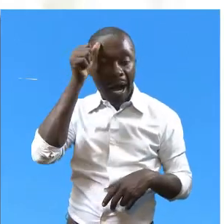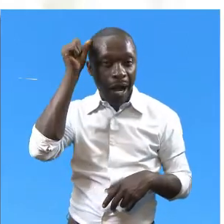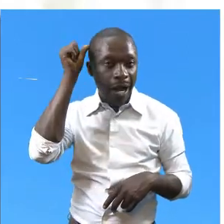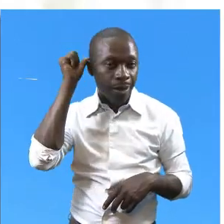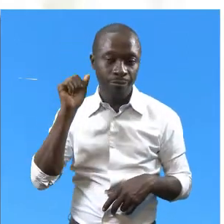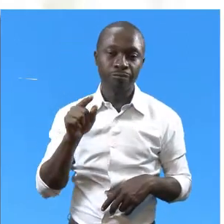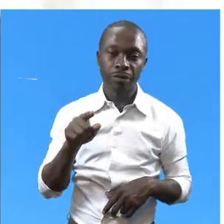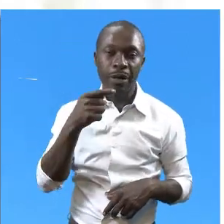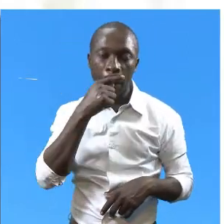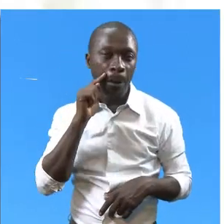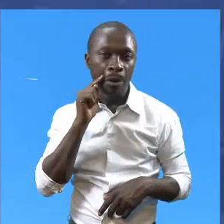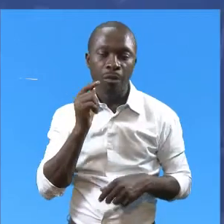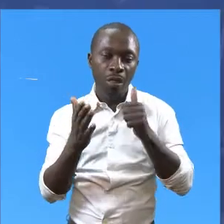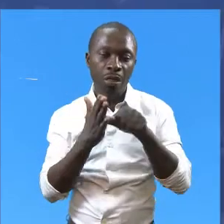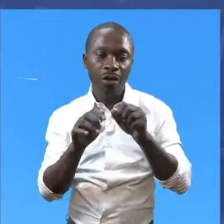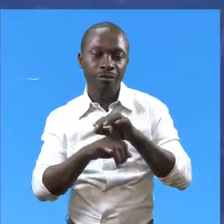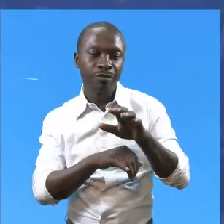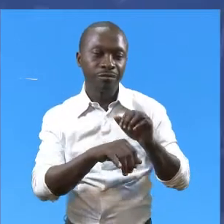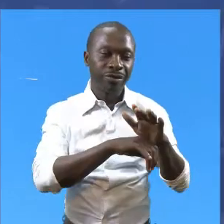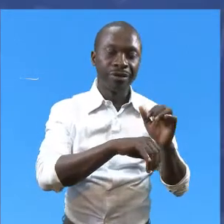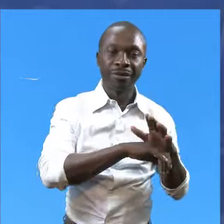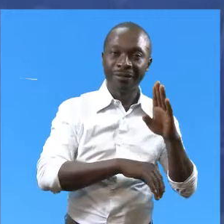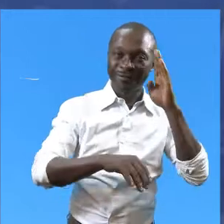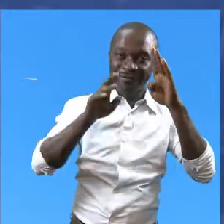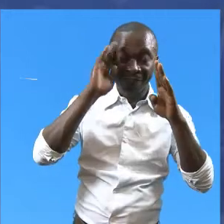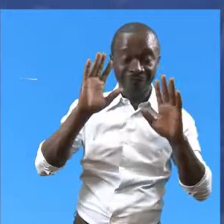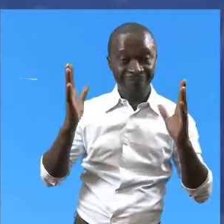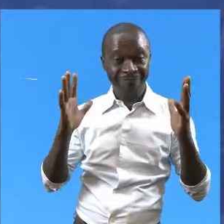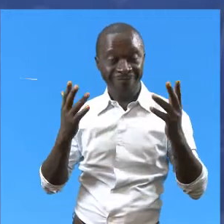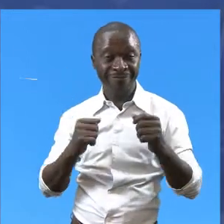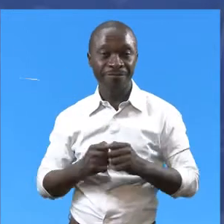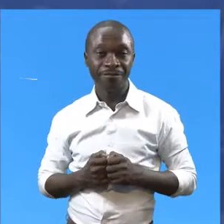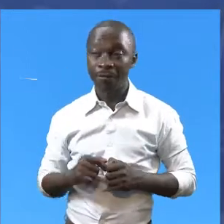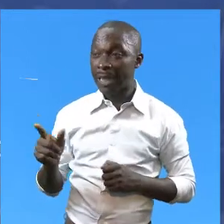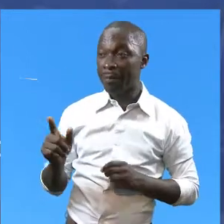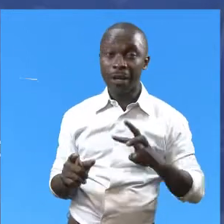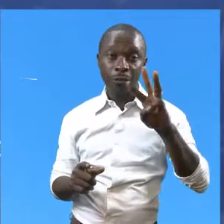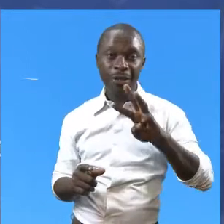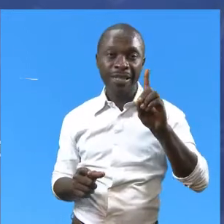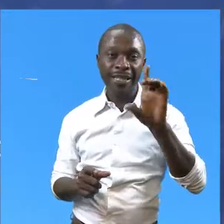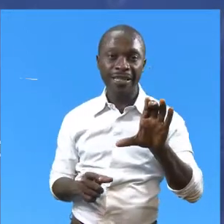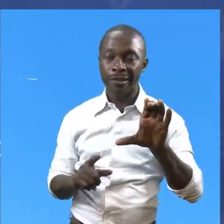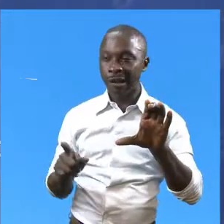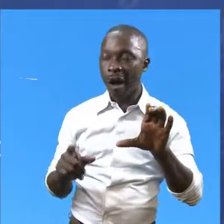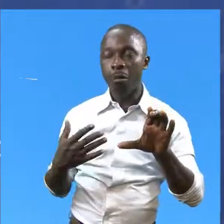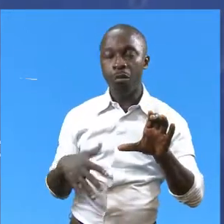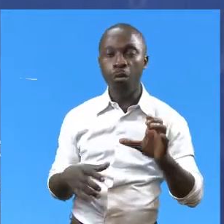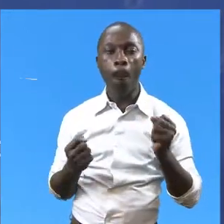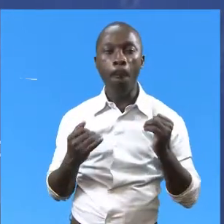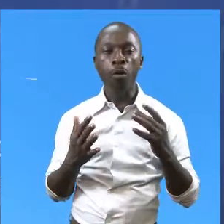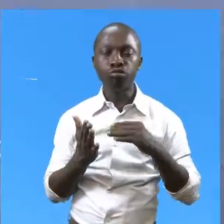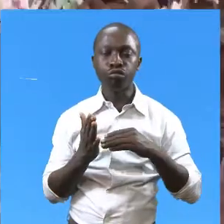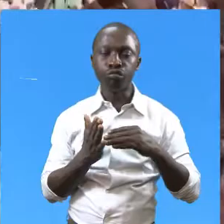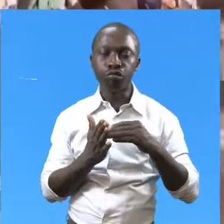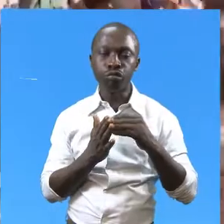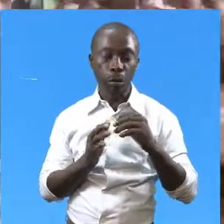du Gabon et autres lui ont également présenté leurs félicitations. À Washington, des milliers d'Américains se sont